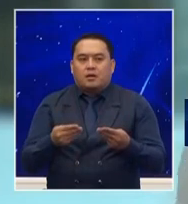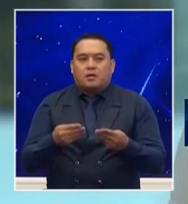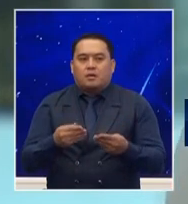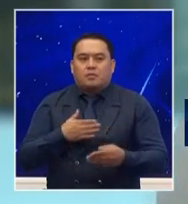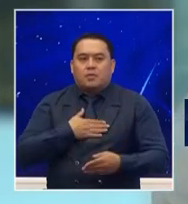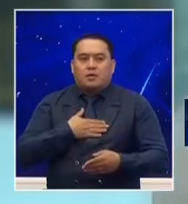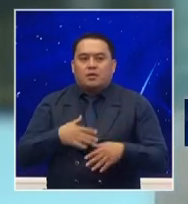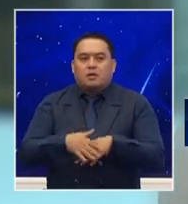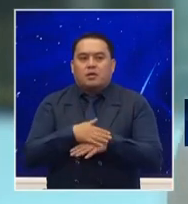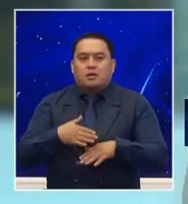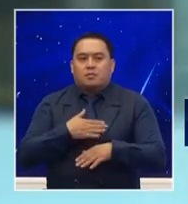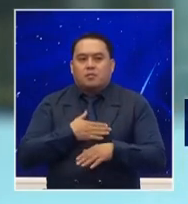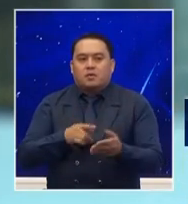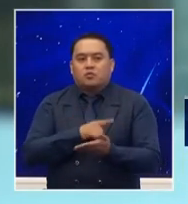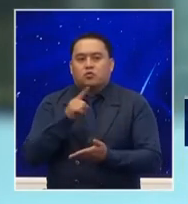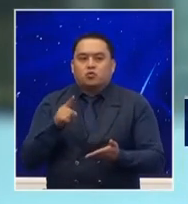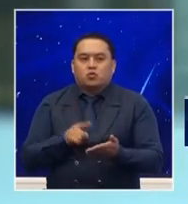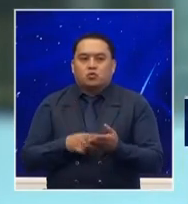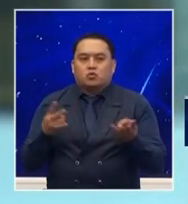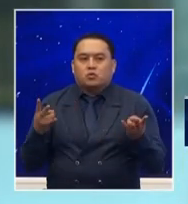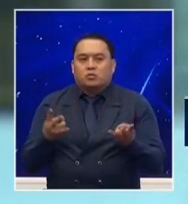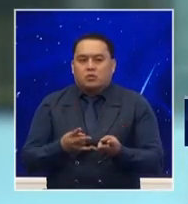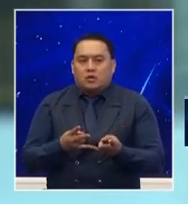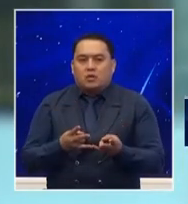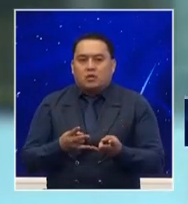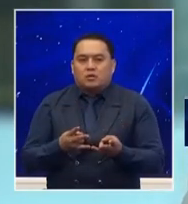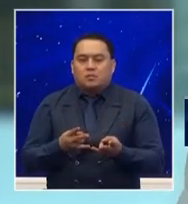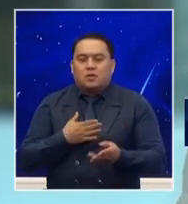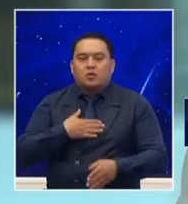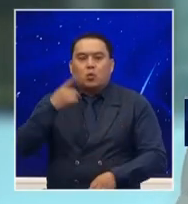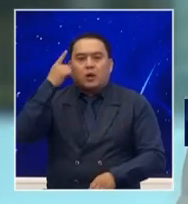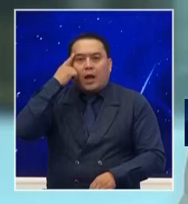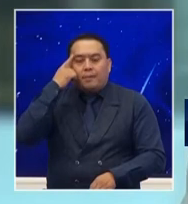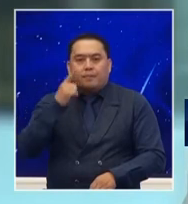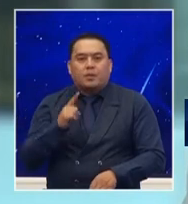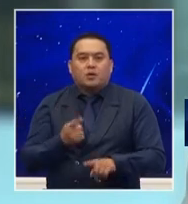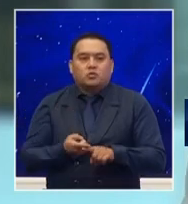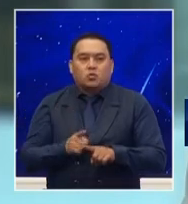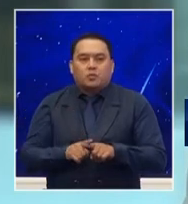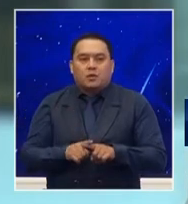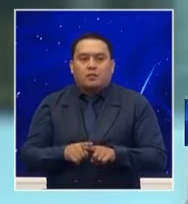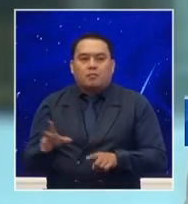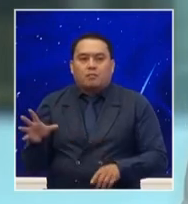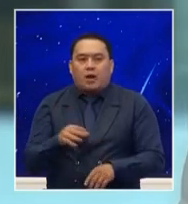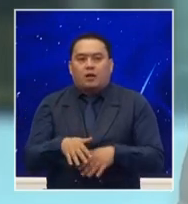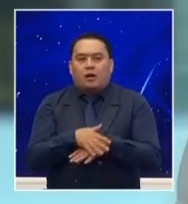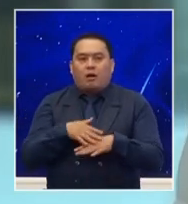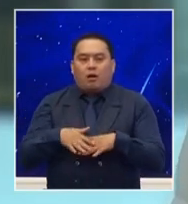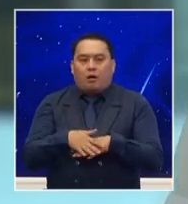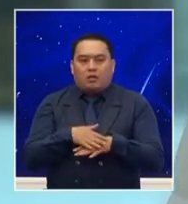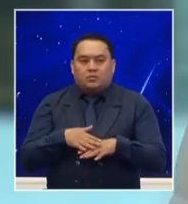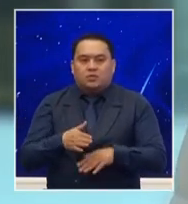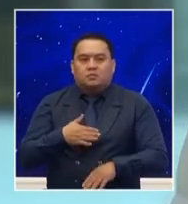мен не бердім деген сондай сұрақты қоюға нағыз кезең осы деп ойлаймын. Сол себепте бар біздің елімізге,